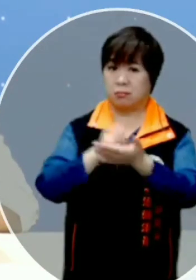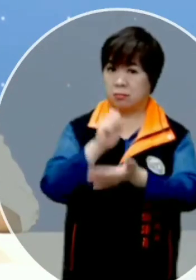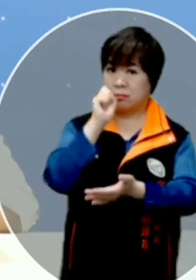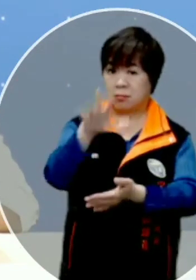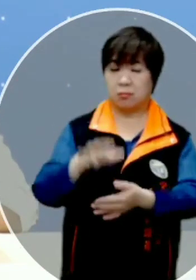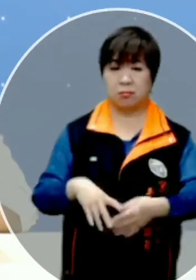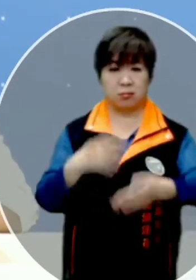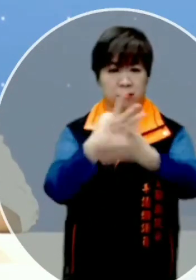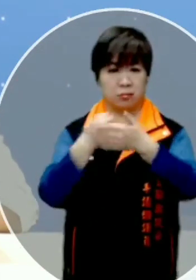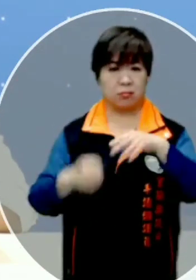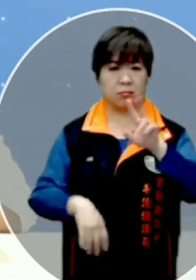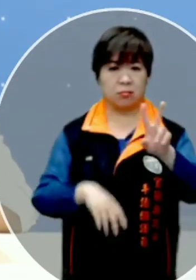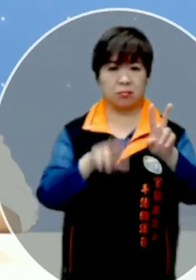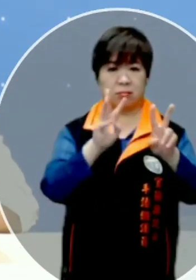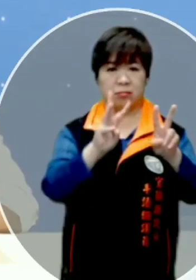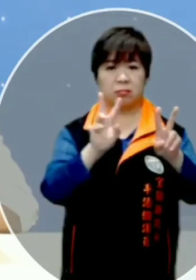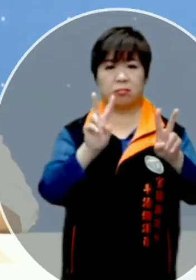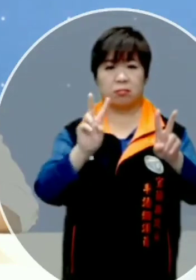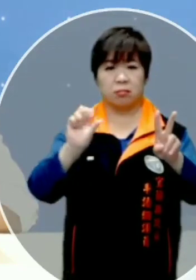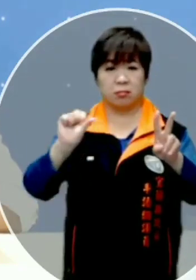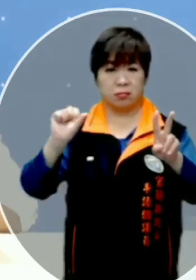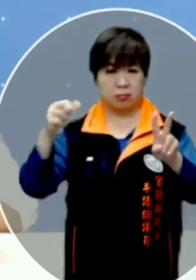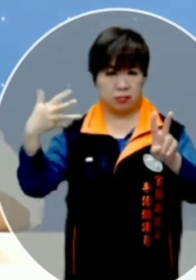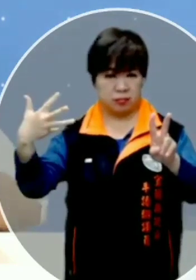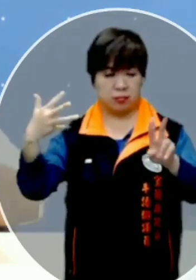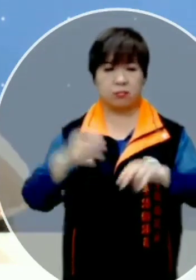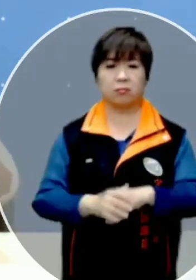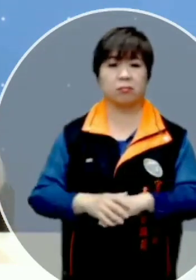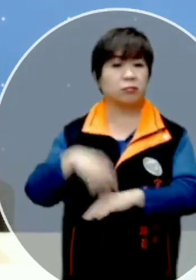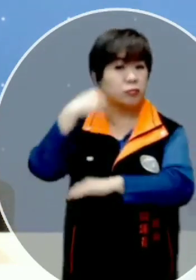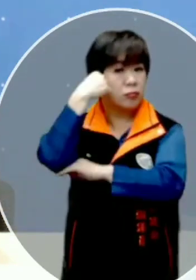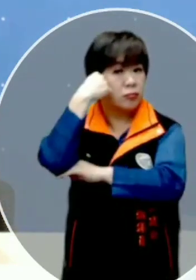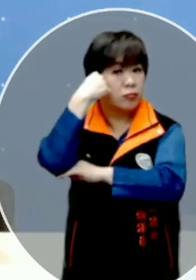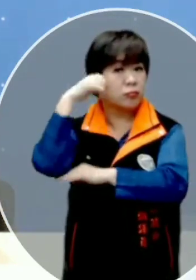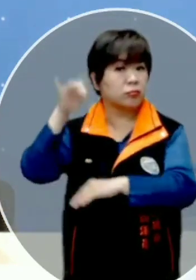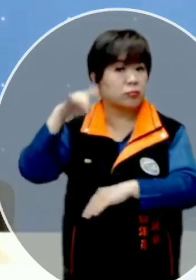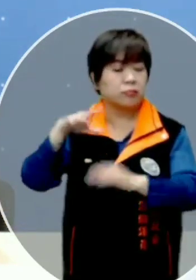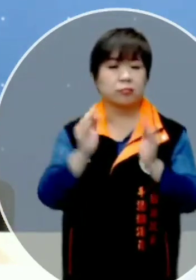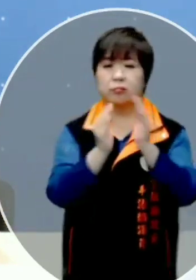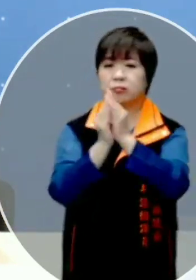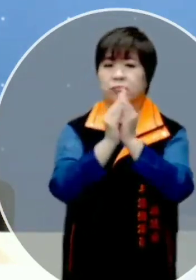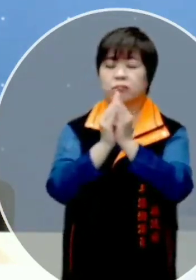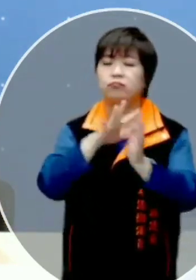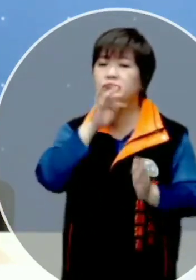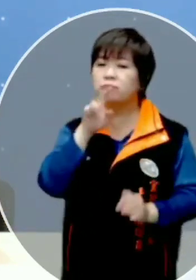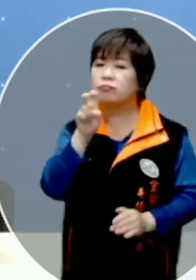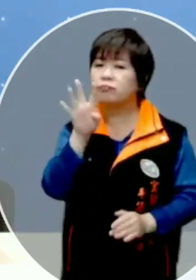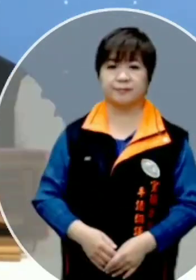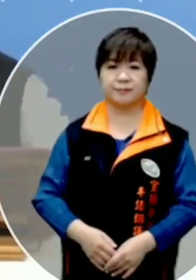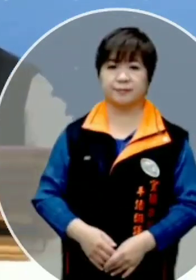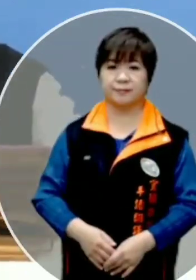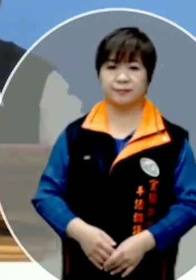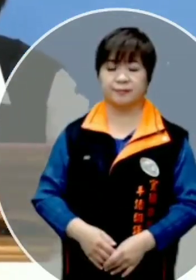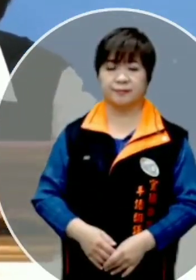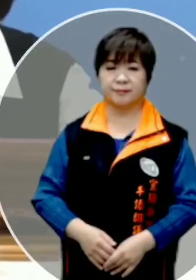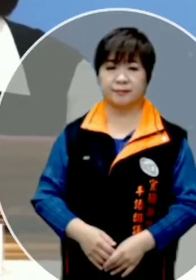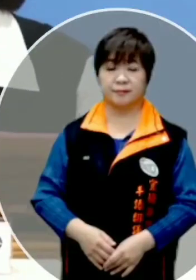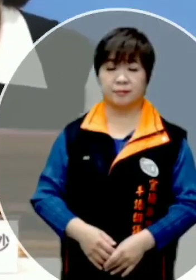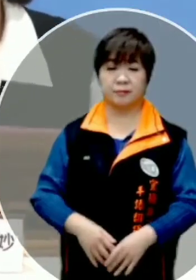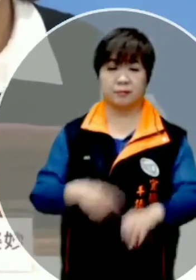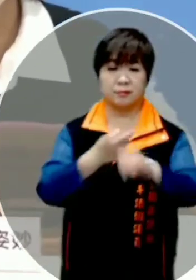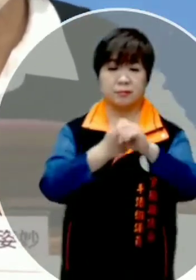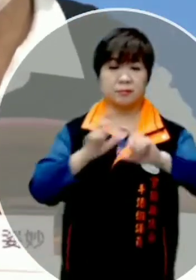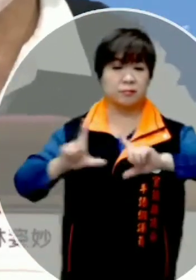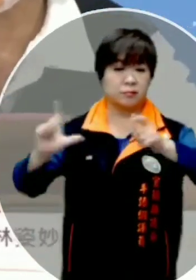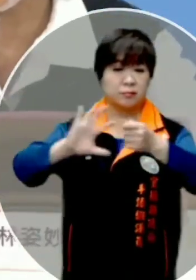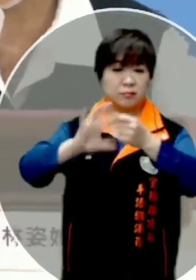案号呢，23258号，居住在我们桃园20多岁的女性，是罗东国中